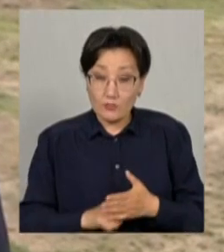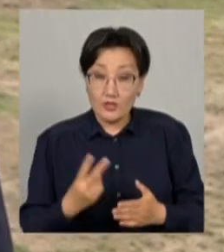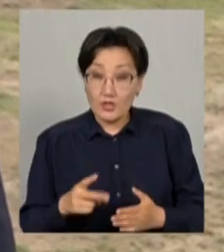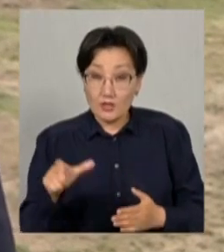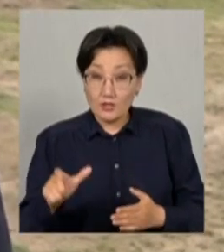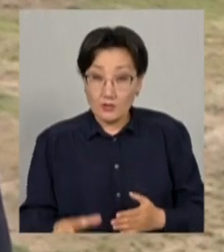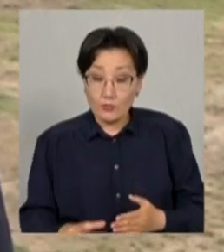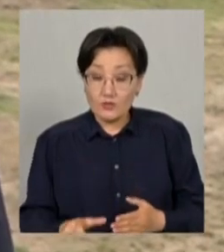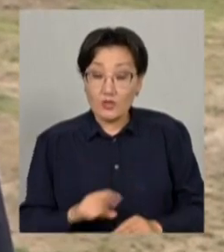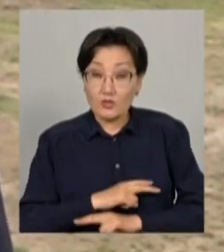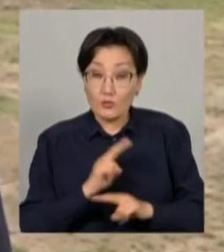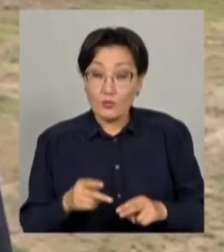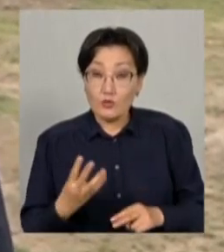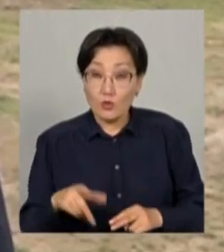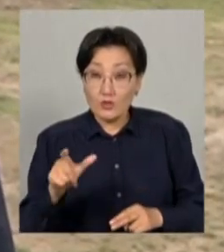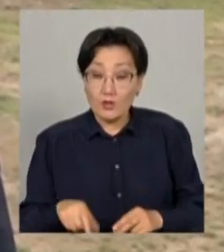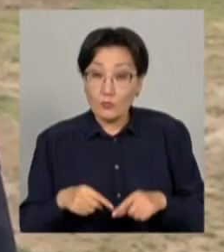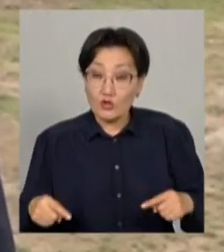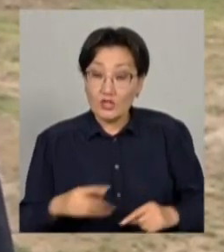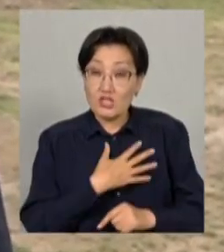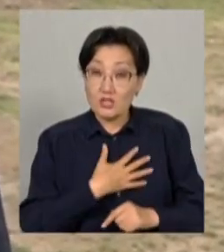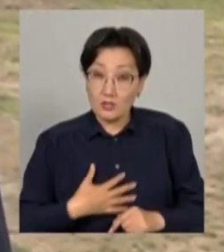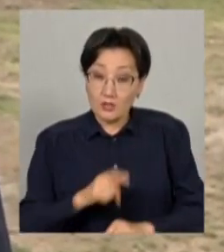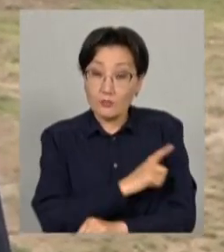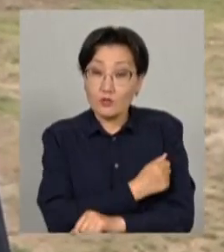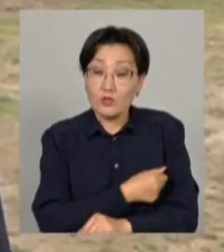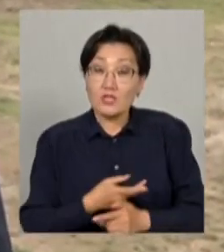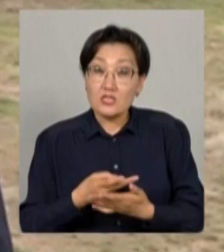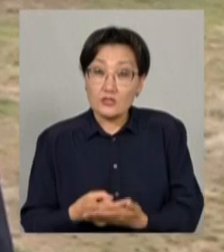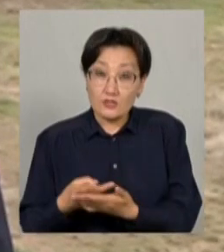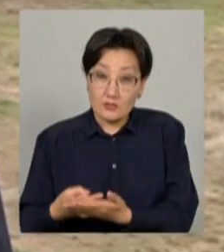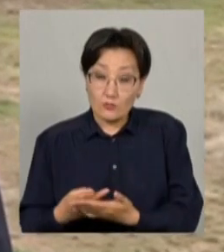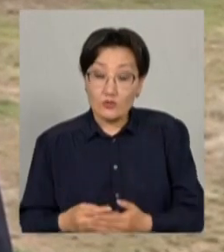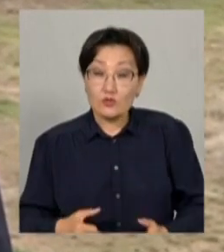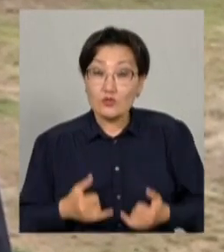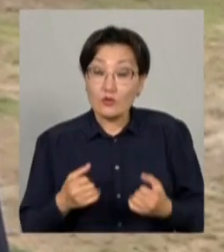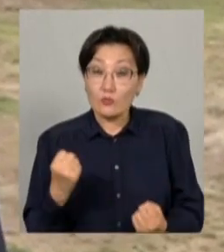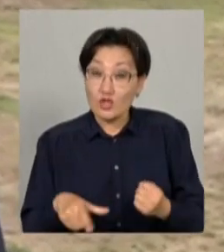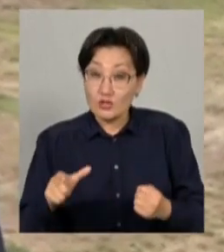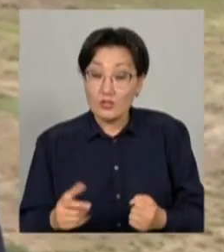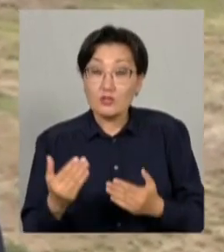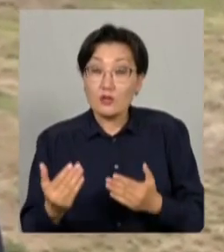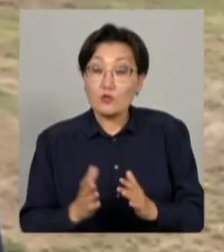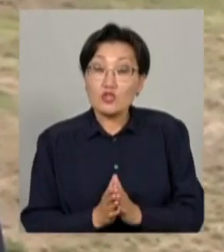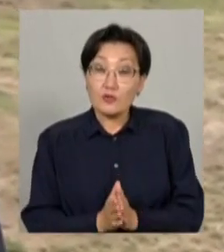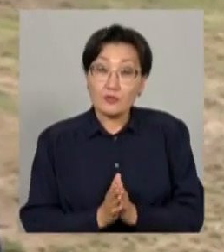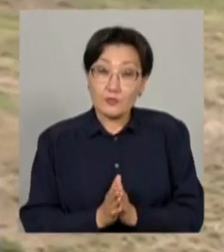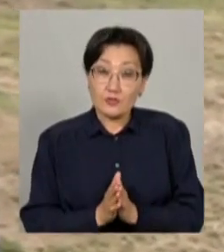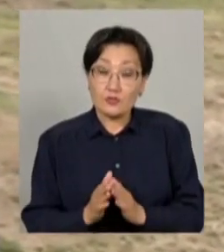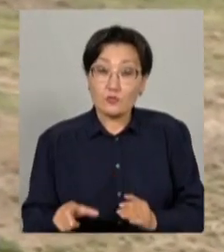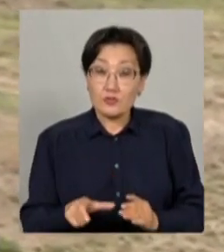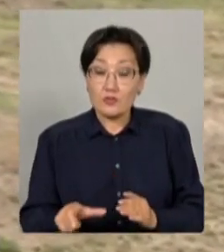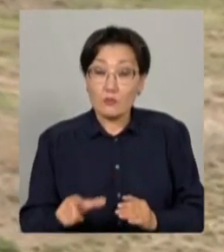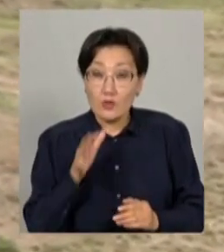адам қаза тауып, төрт адам әртүрлі жарақатпен ауруханаға жеткізілді. Құрметті жүргізушілер, сіздерден сұрайтынымыз, жол